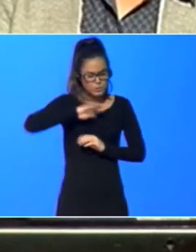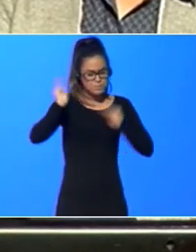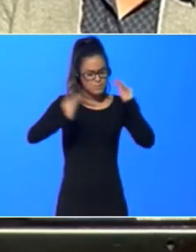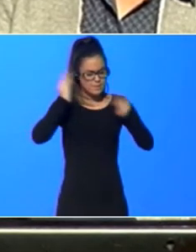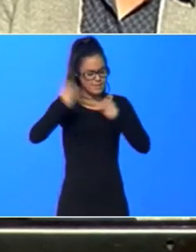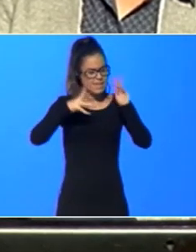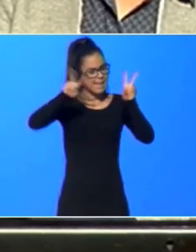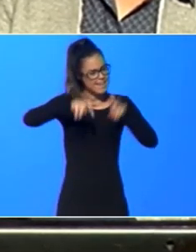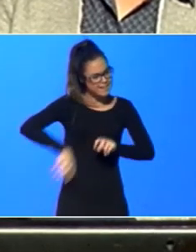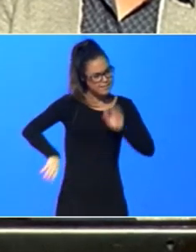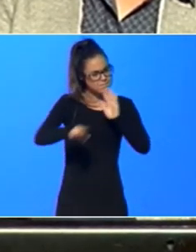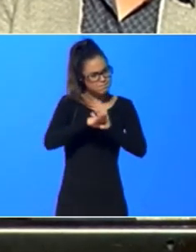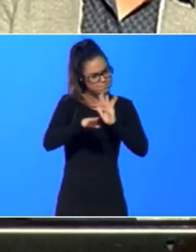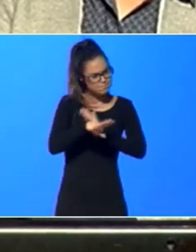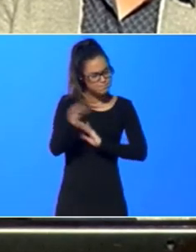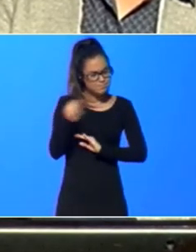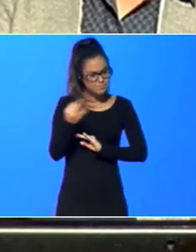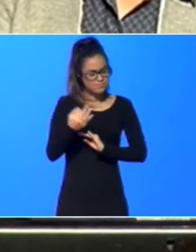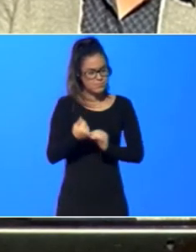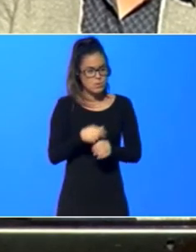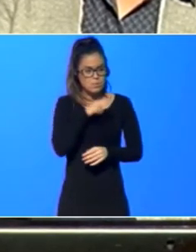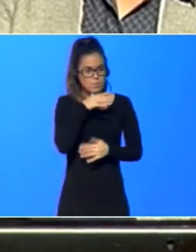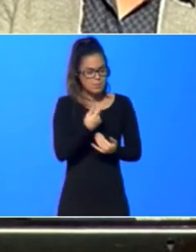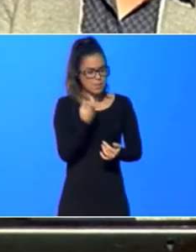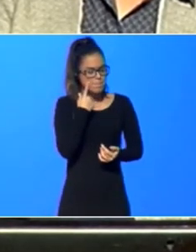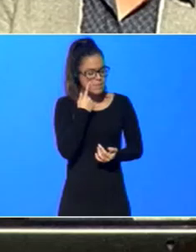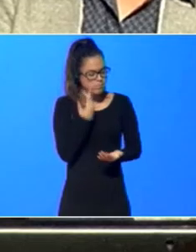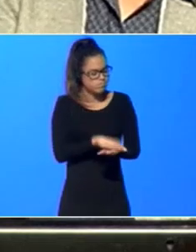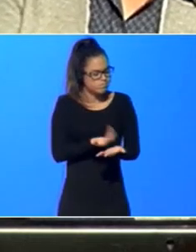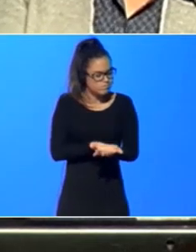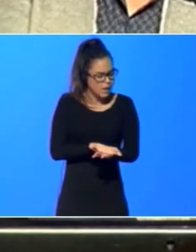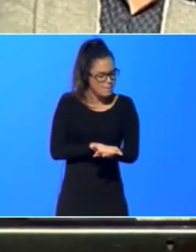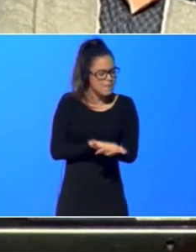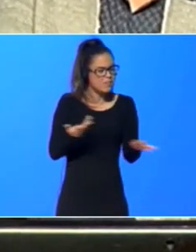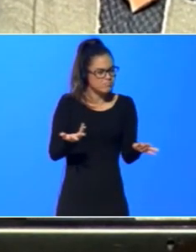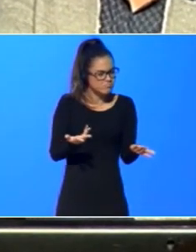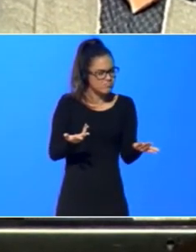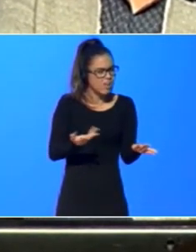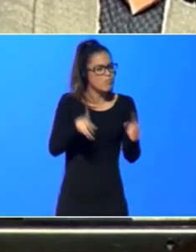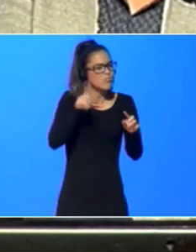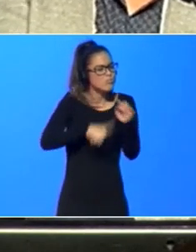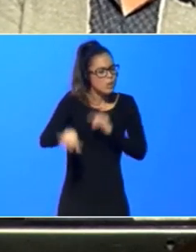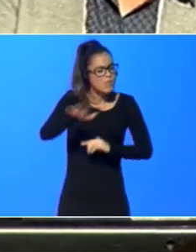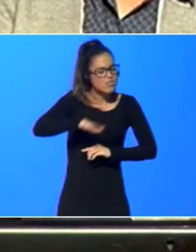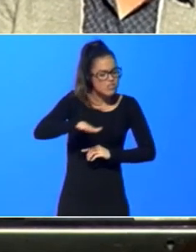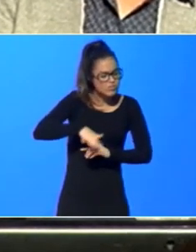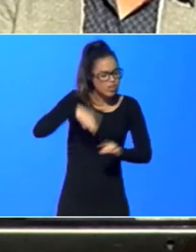direla ikerketak egiten, benetan ikusteko non dauden erronkak. Eta horrela amaitu